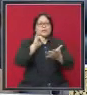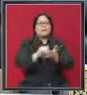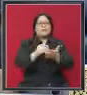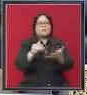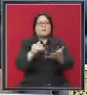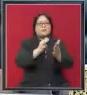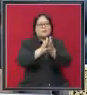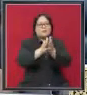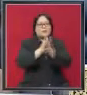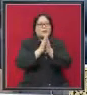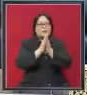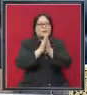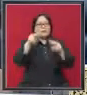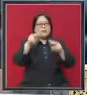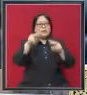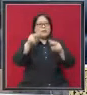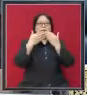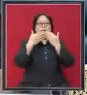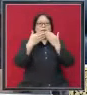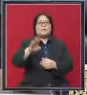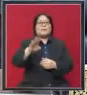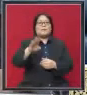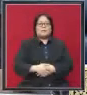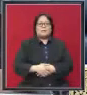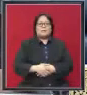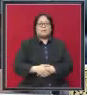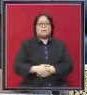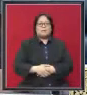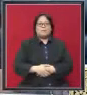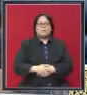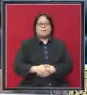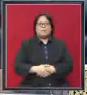net. Ya, saya pohon terima kasih ya, Yang Berhormat.